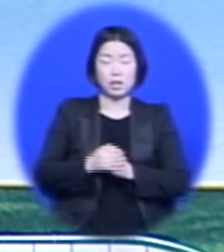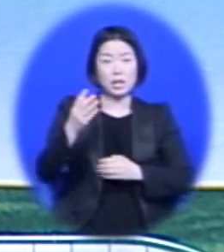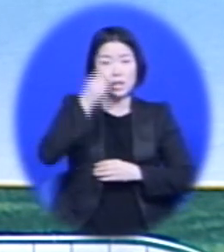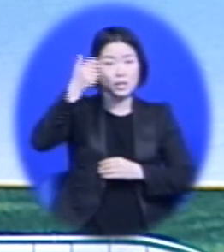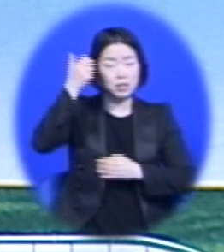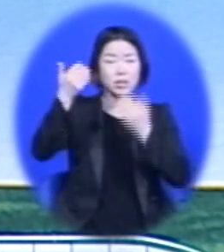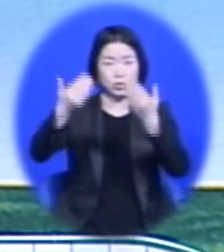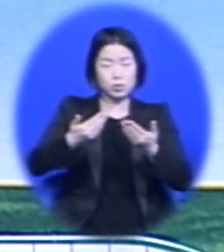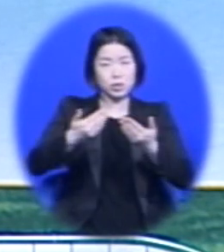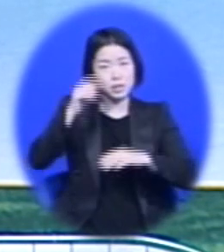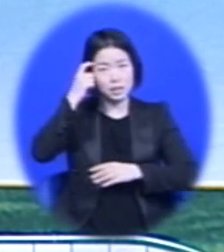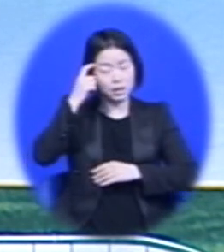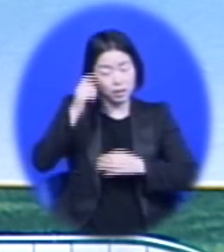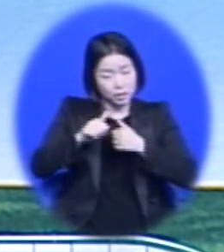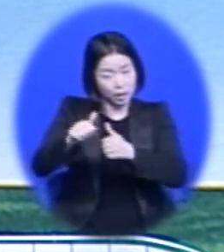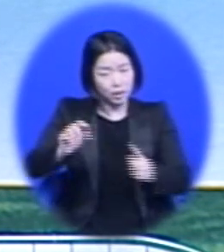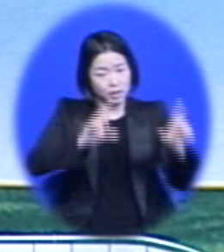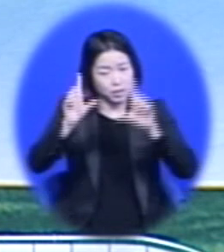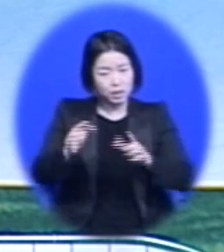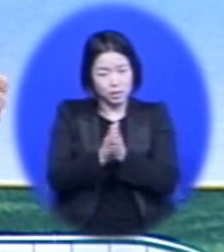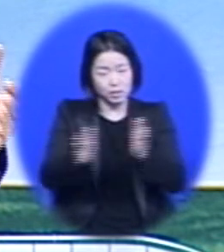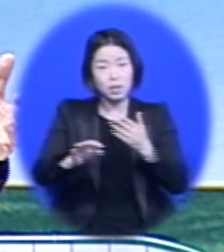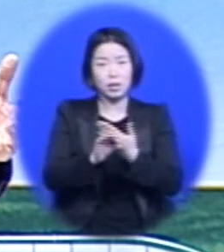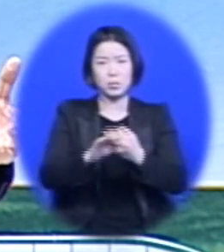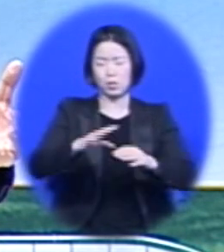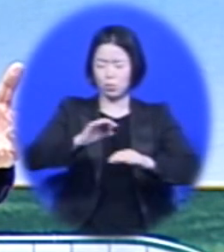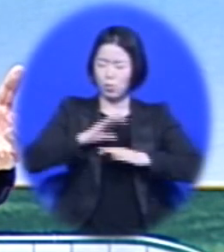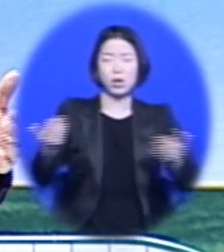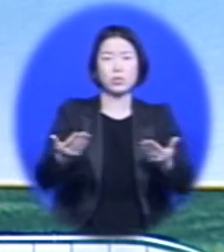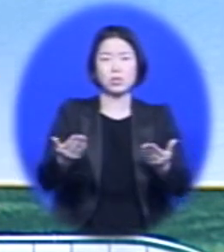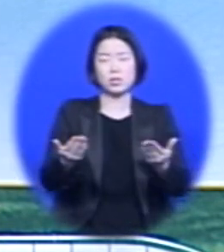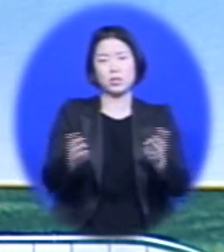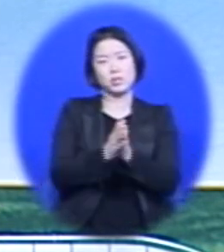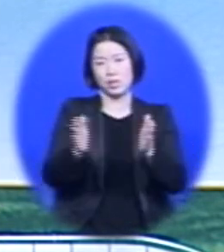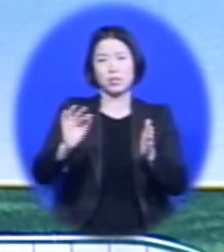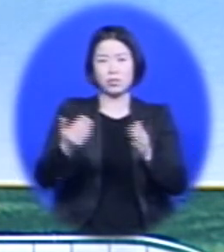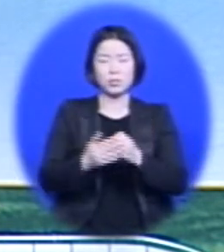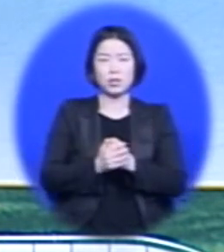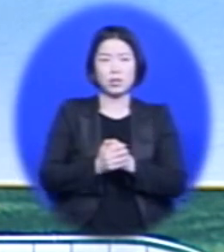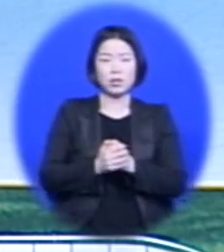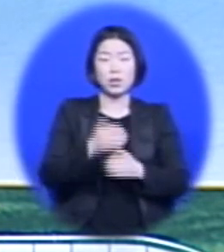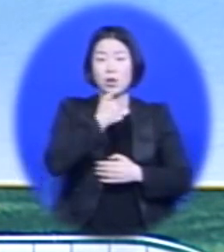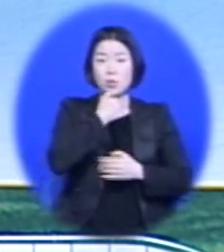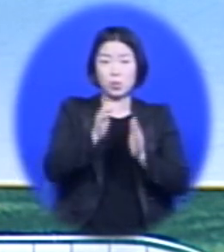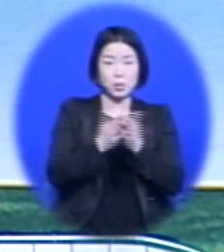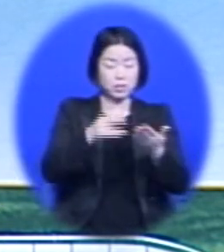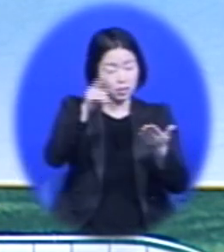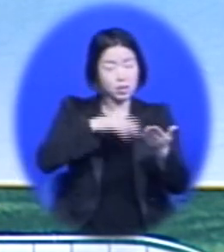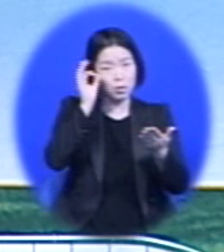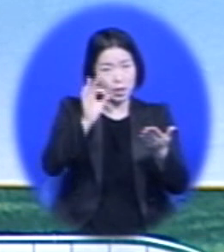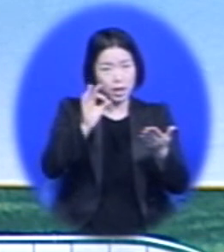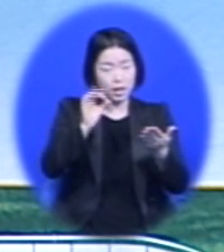성령이 주시는 생각을 따라 살기 시작하면 놀라운 일이 벌어지기 시작합니다. 이제 로마서를 읽어보십시오. 요